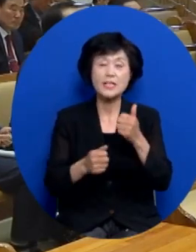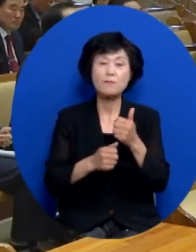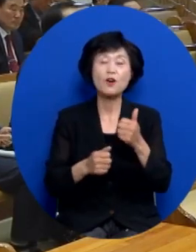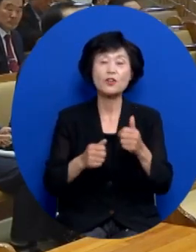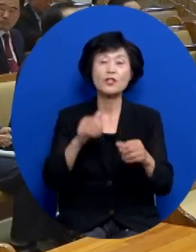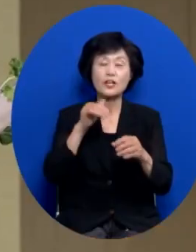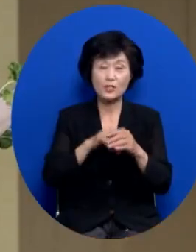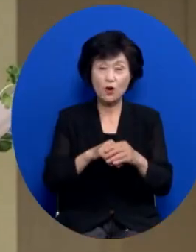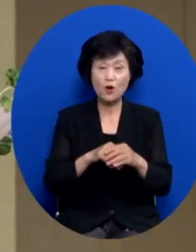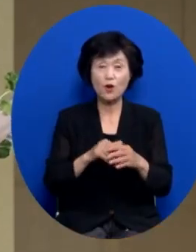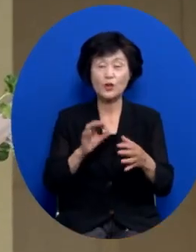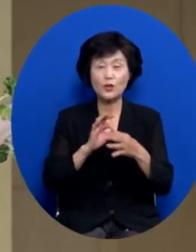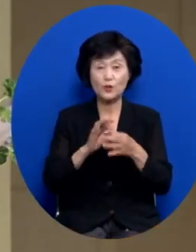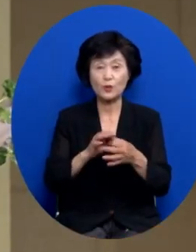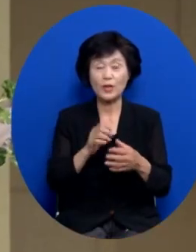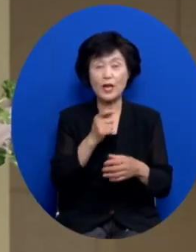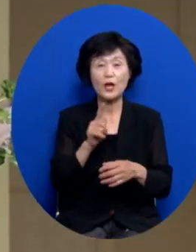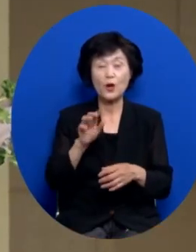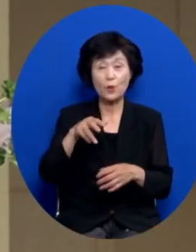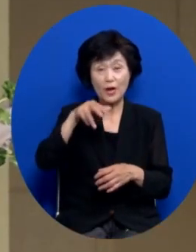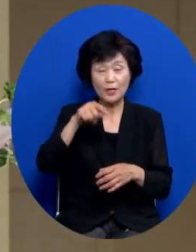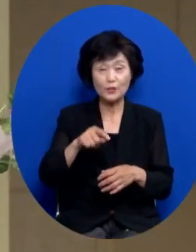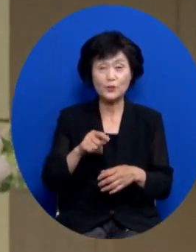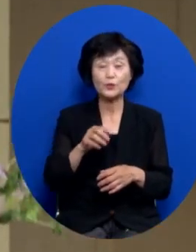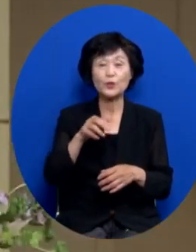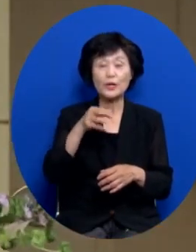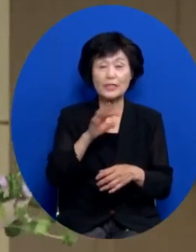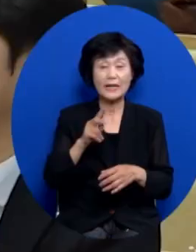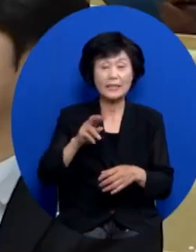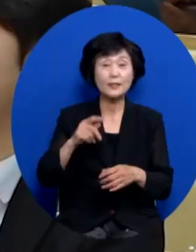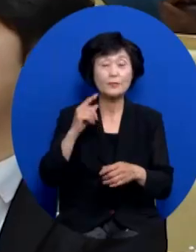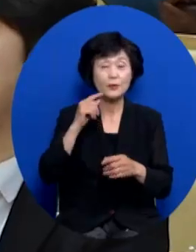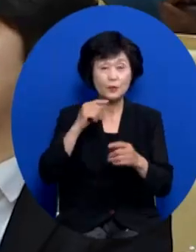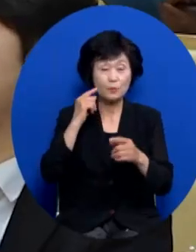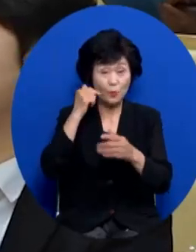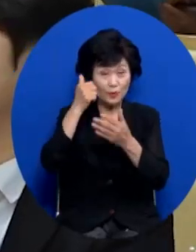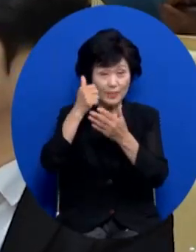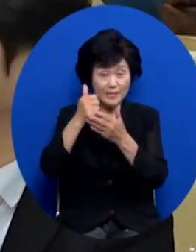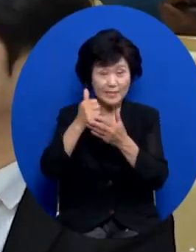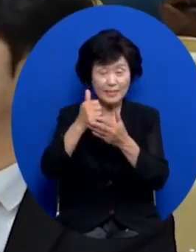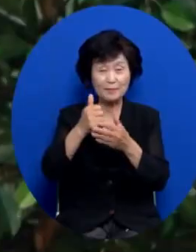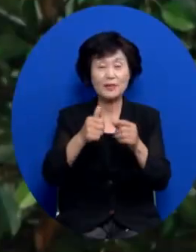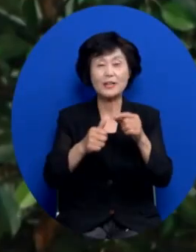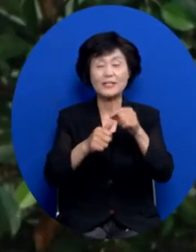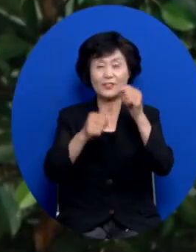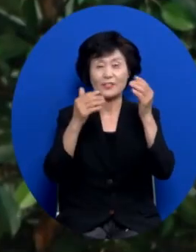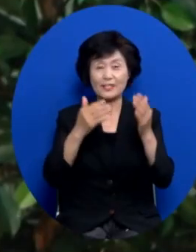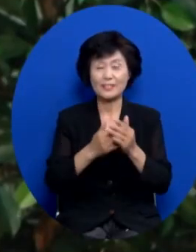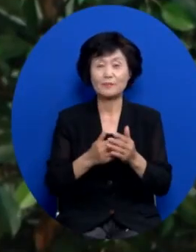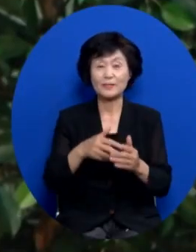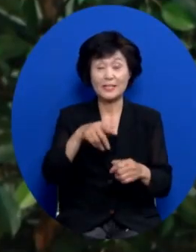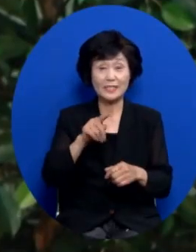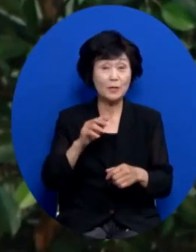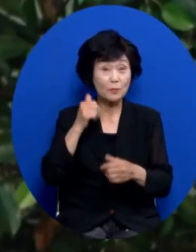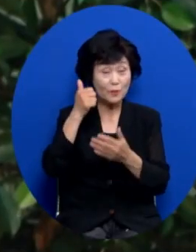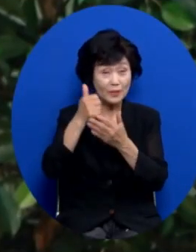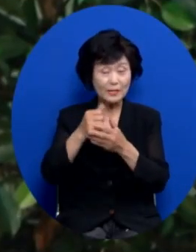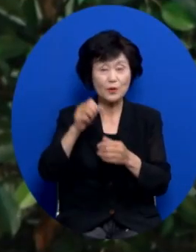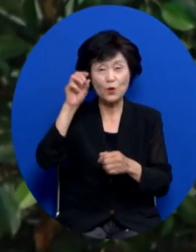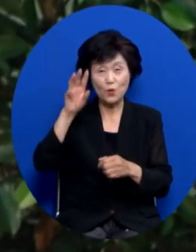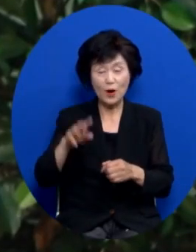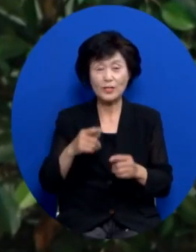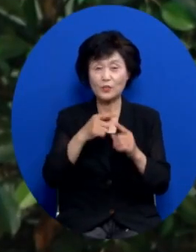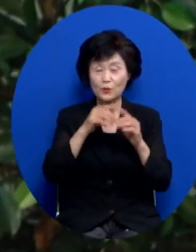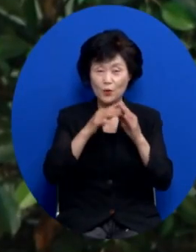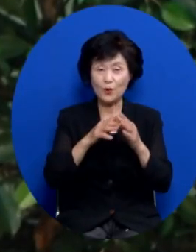진행하고 광주 양림교회 정태영 목사를 제37회기 회장으로 선출했습니다. 정태영 목사는 광주와 교회에